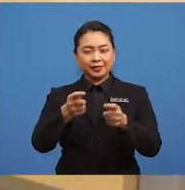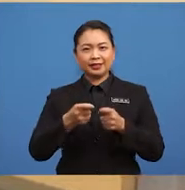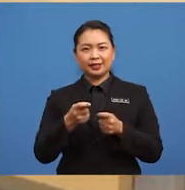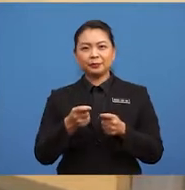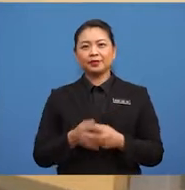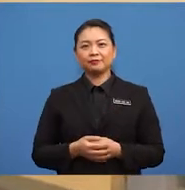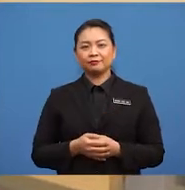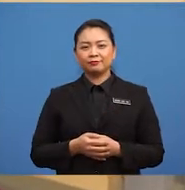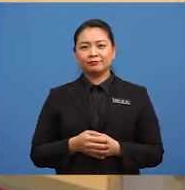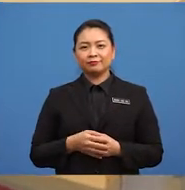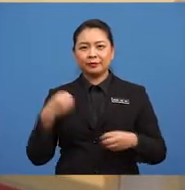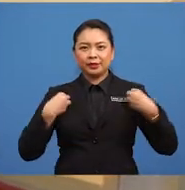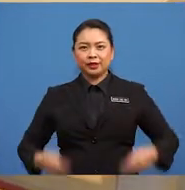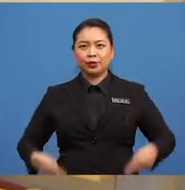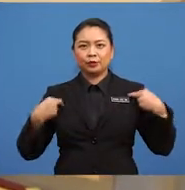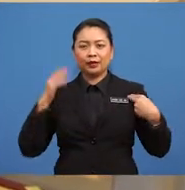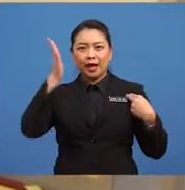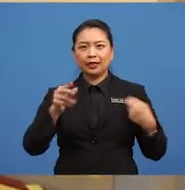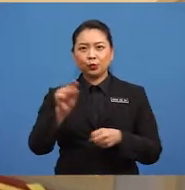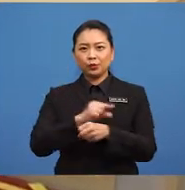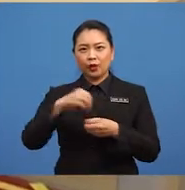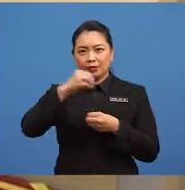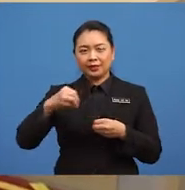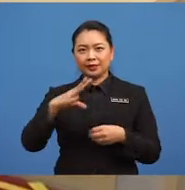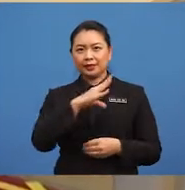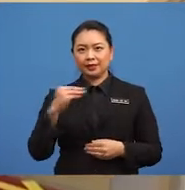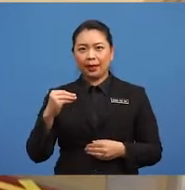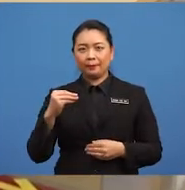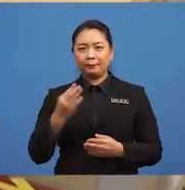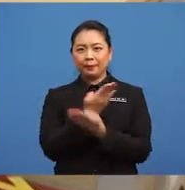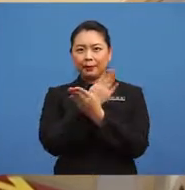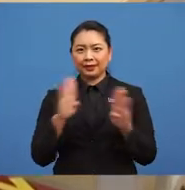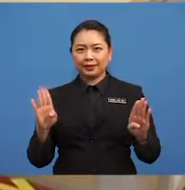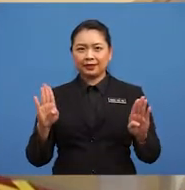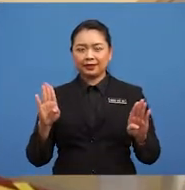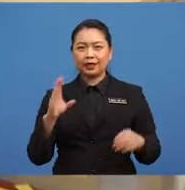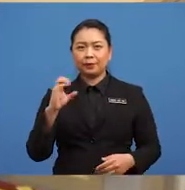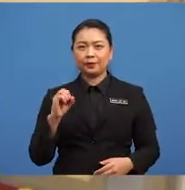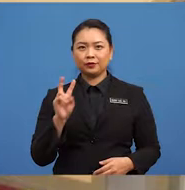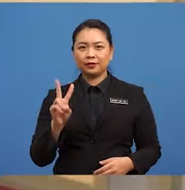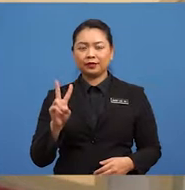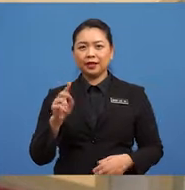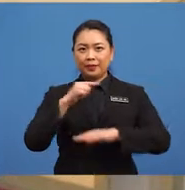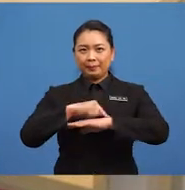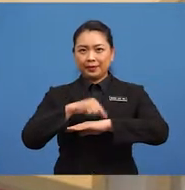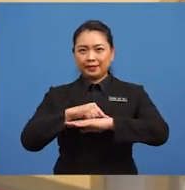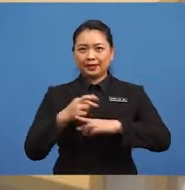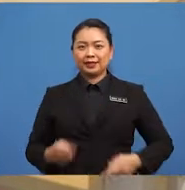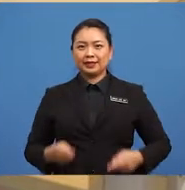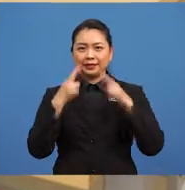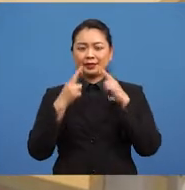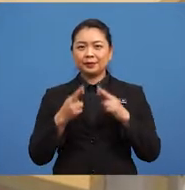mana organisma hidup akan menggunakan oksigen dan membebaskan karbon dioksida